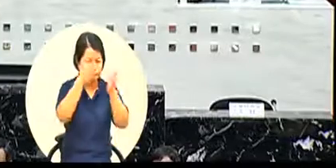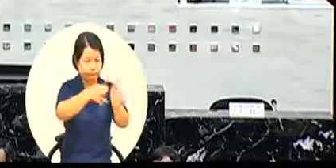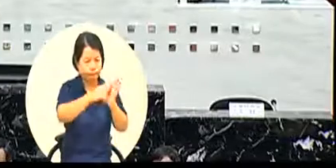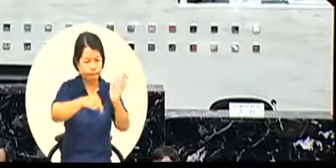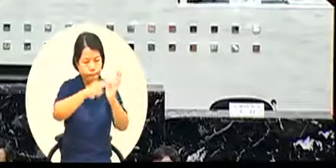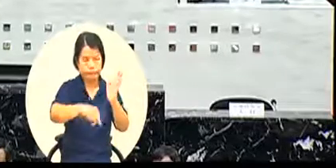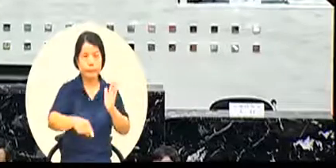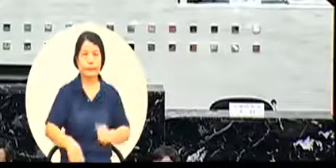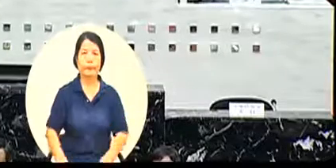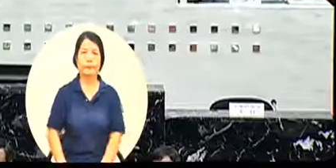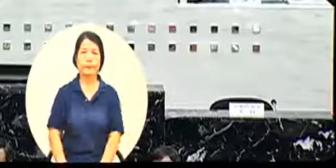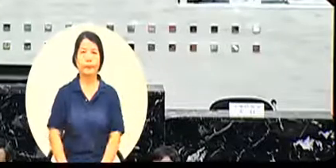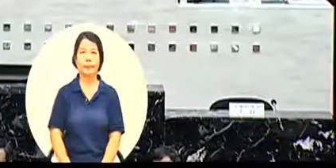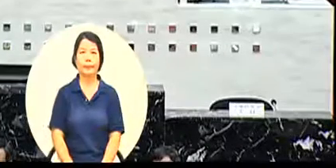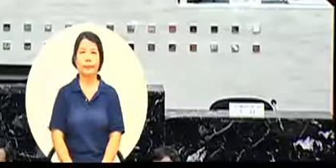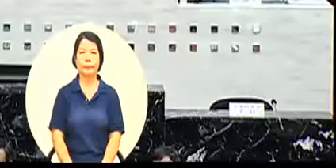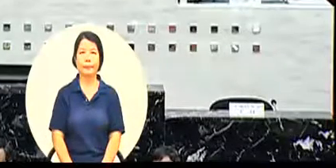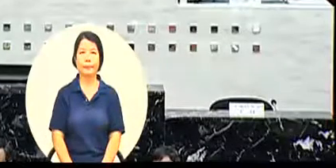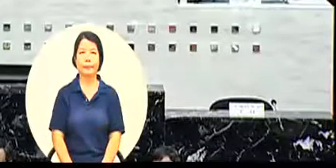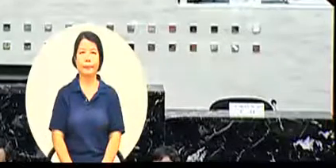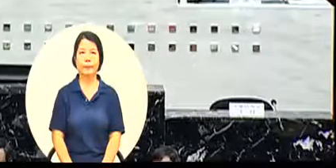长。